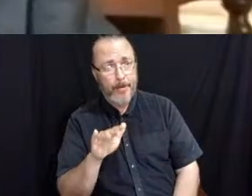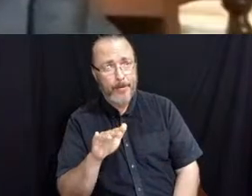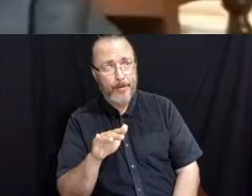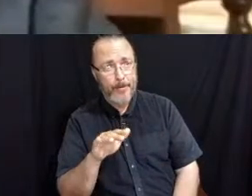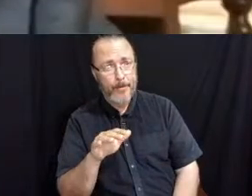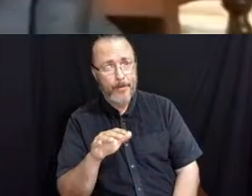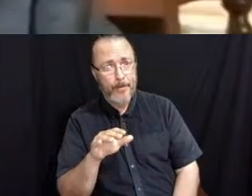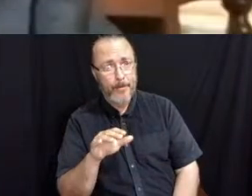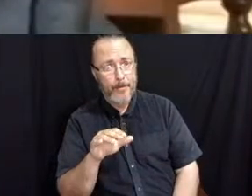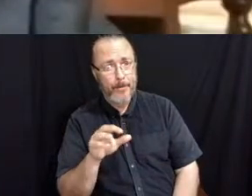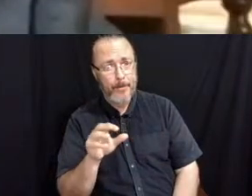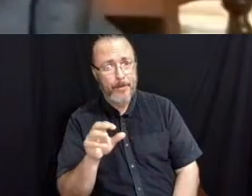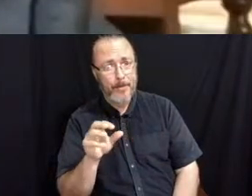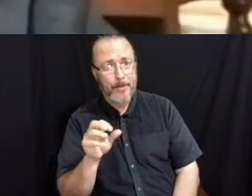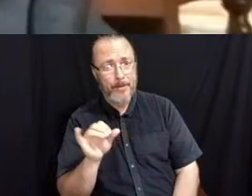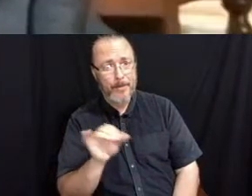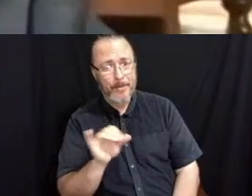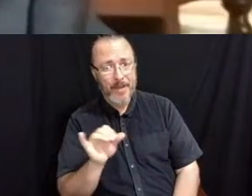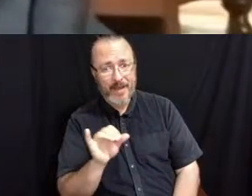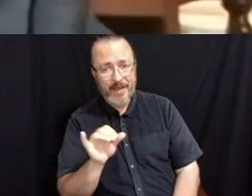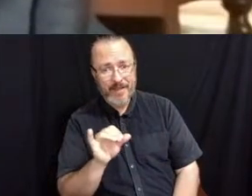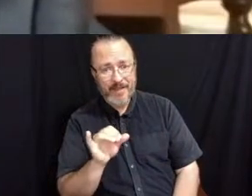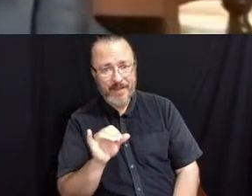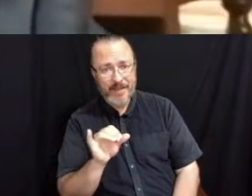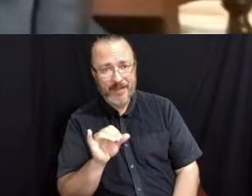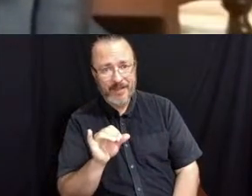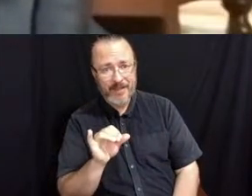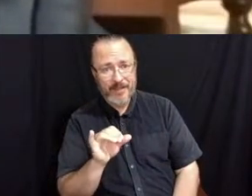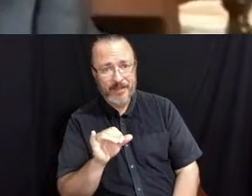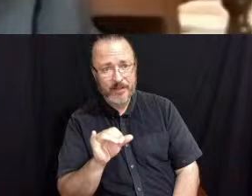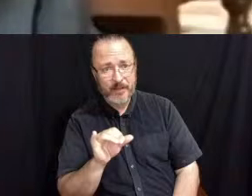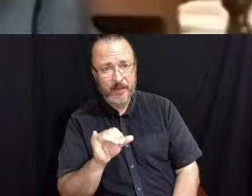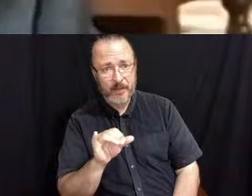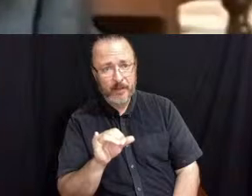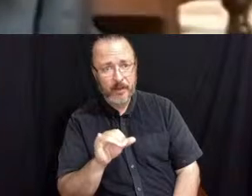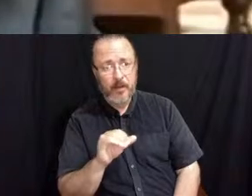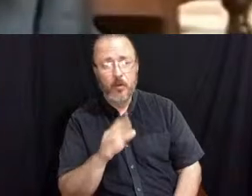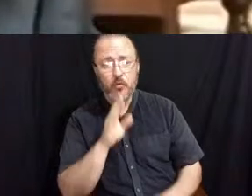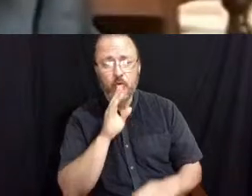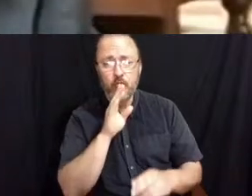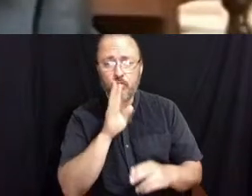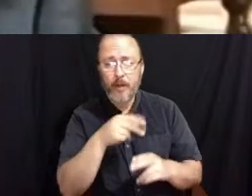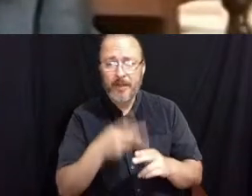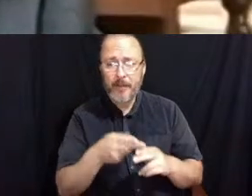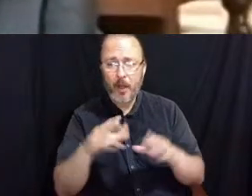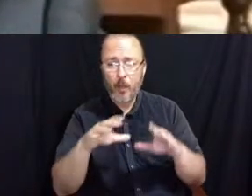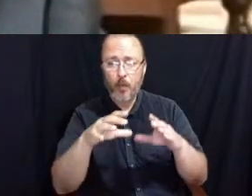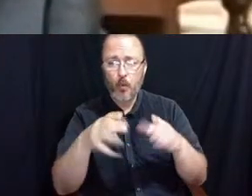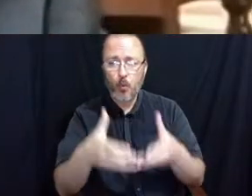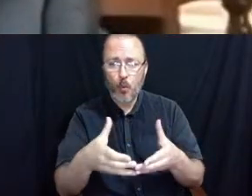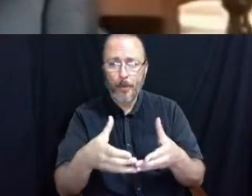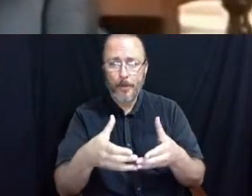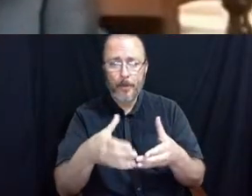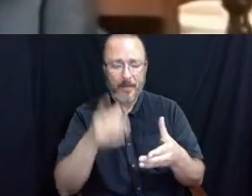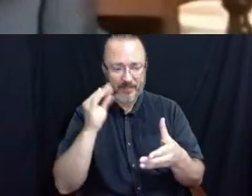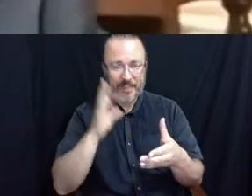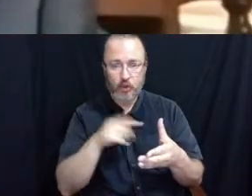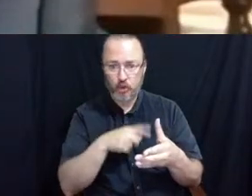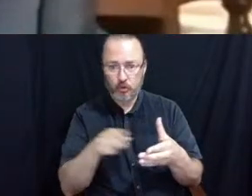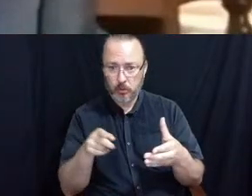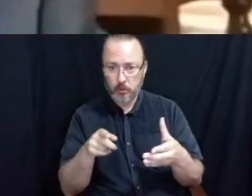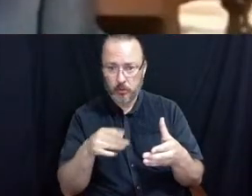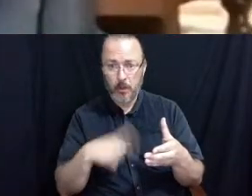en tant que partie prenante essentielle qui représente le groupe des enseignants,